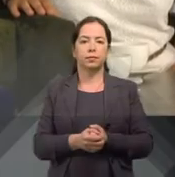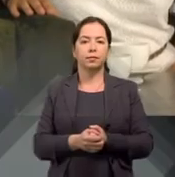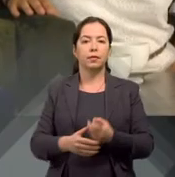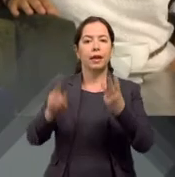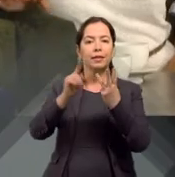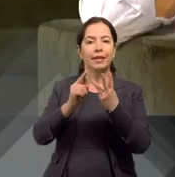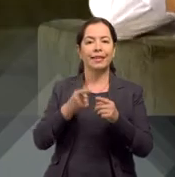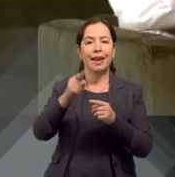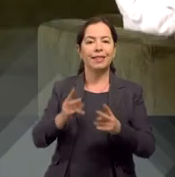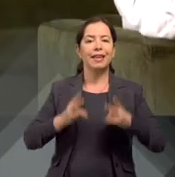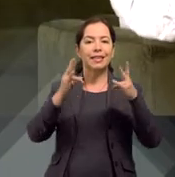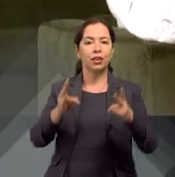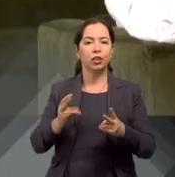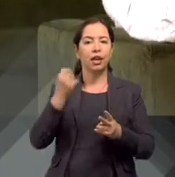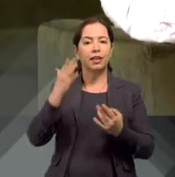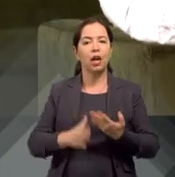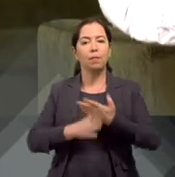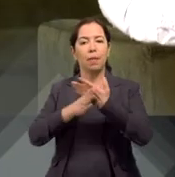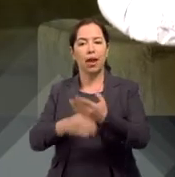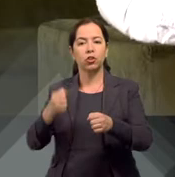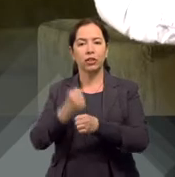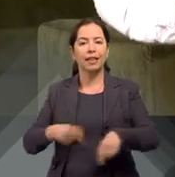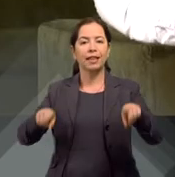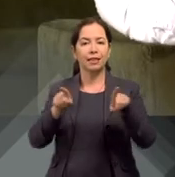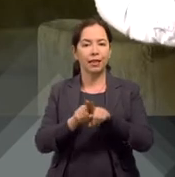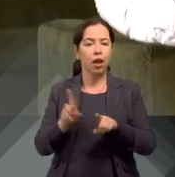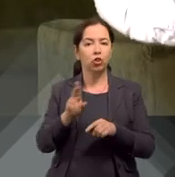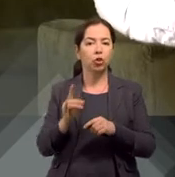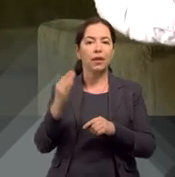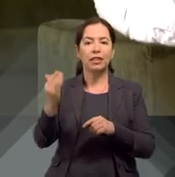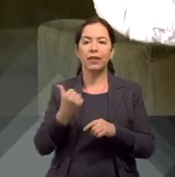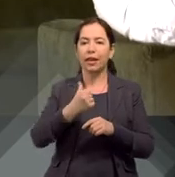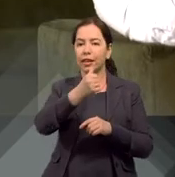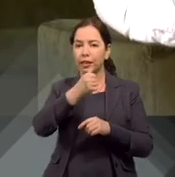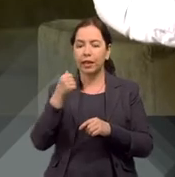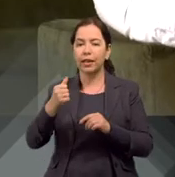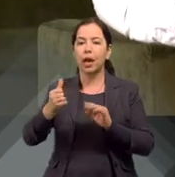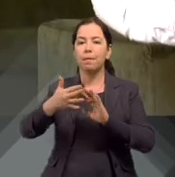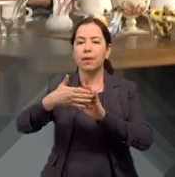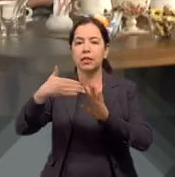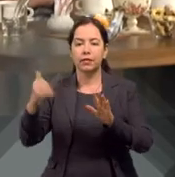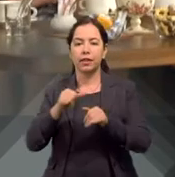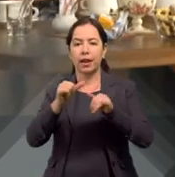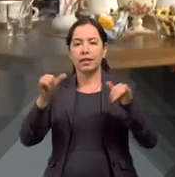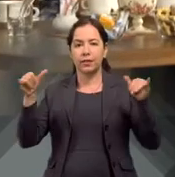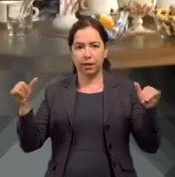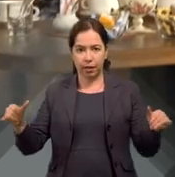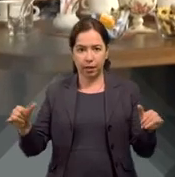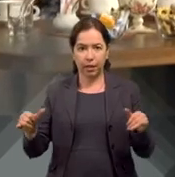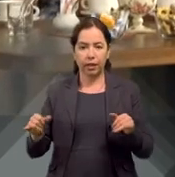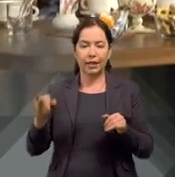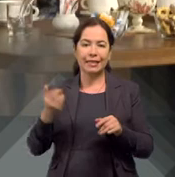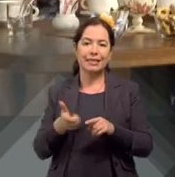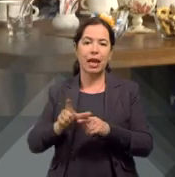Третье – это нежность, когда помогают сделать так, чтобы твоя тайна, твоего призвания расцвела. И